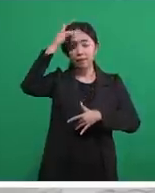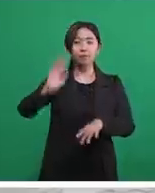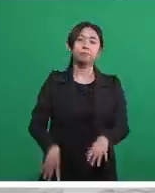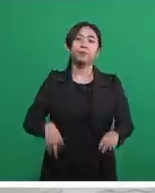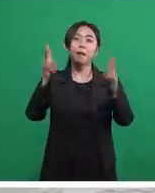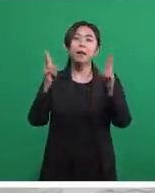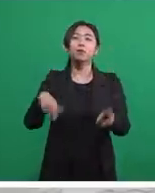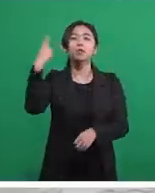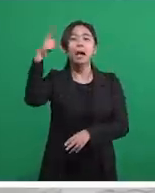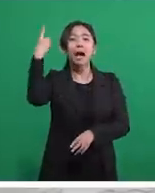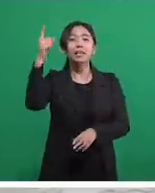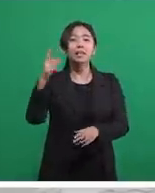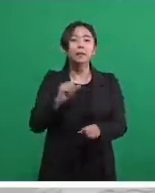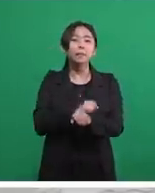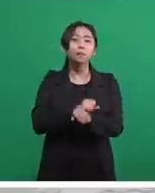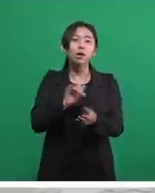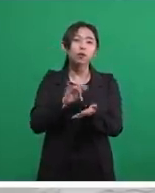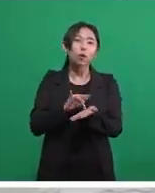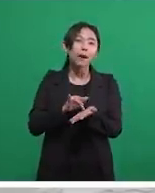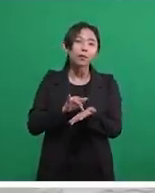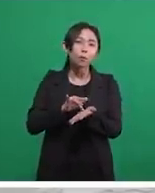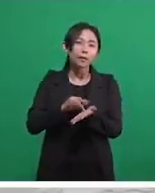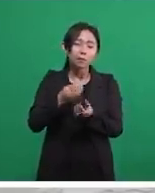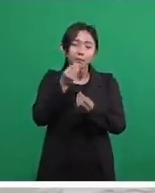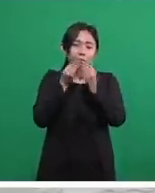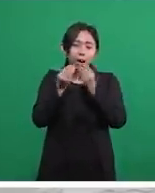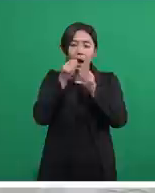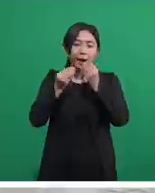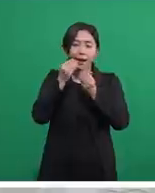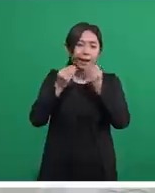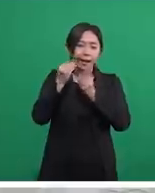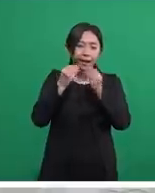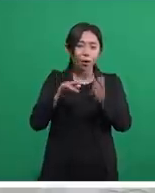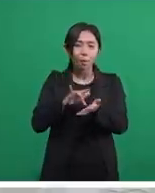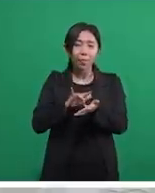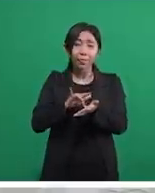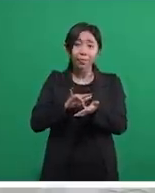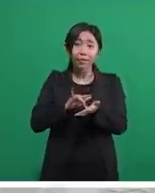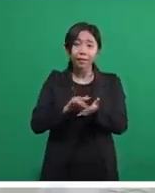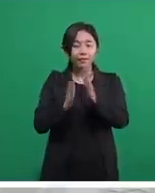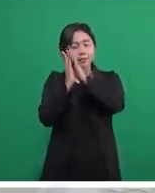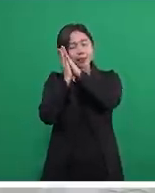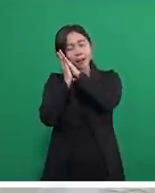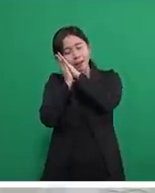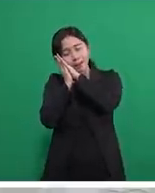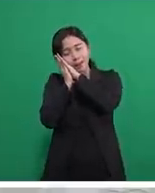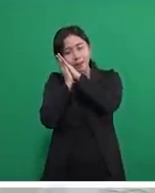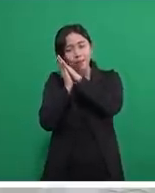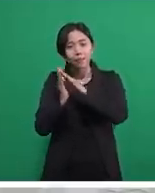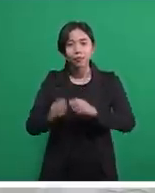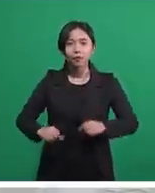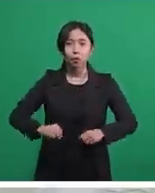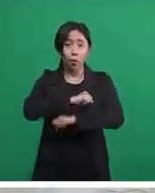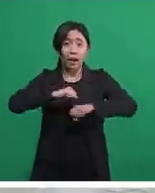Manusia hanya membuat obat, makan obat, menjaga kebugaran tubuh, istirahat.